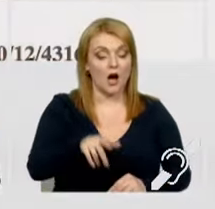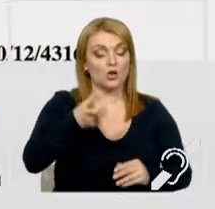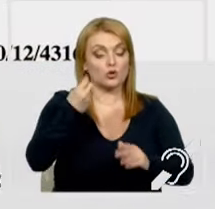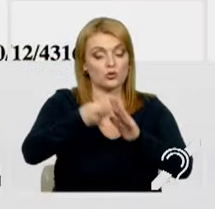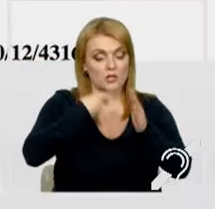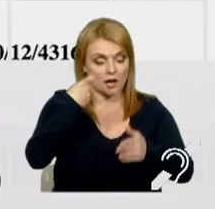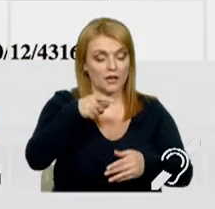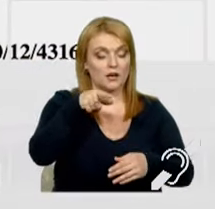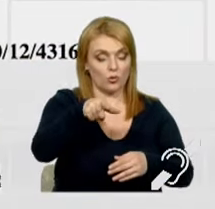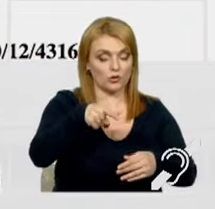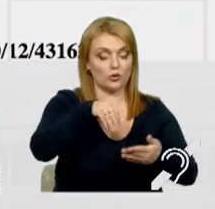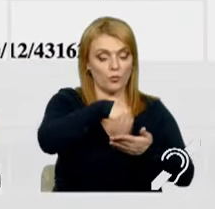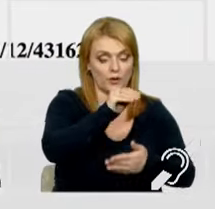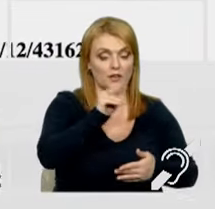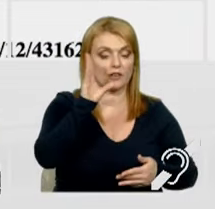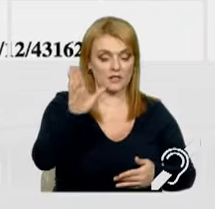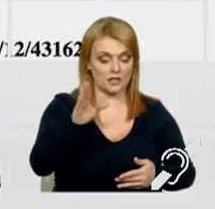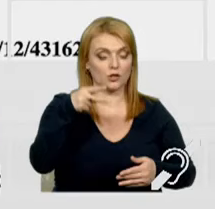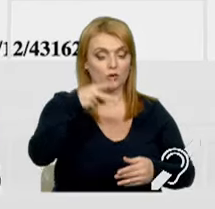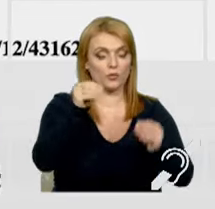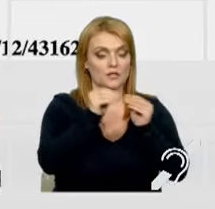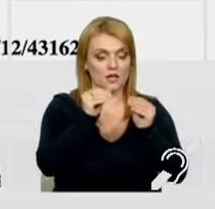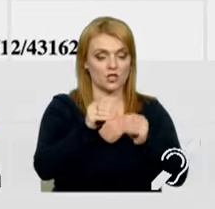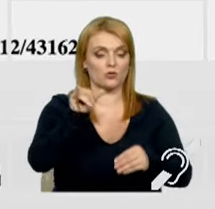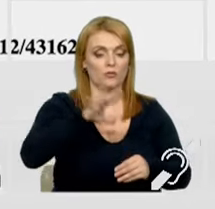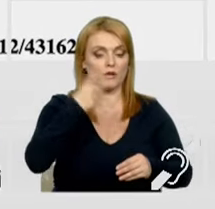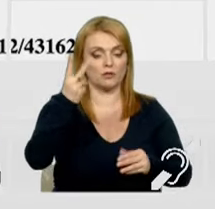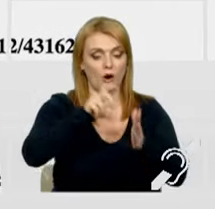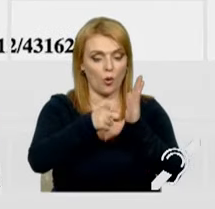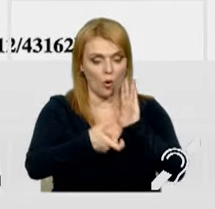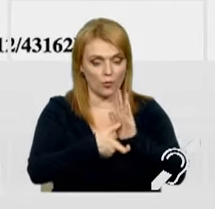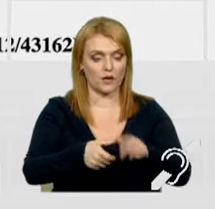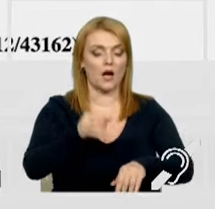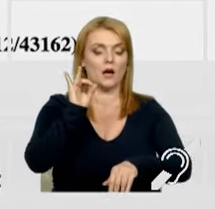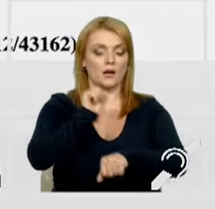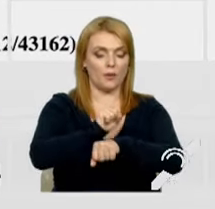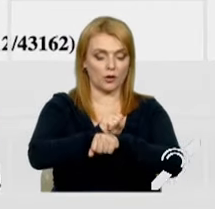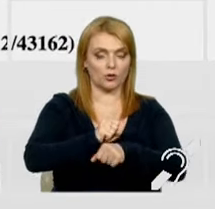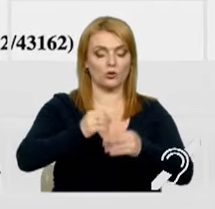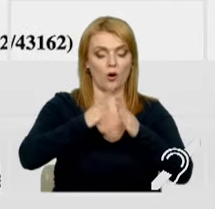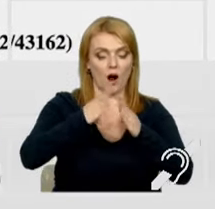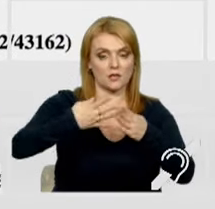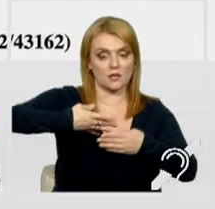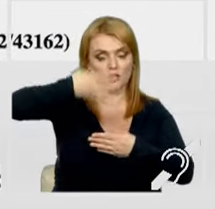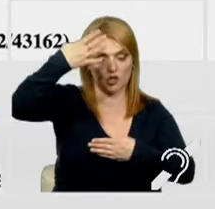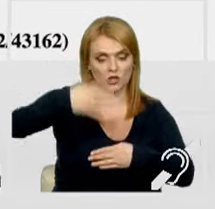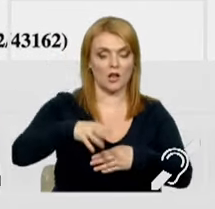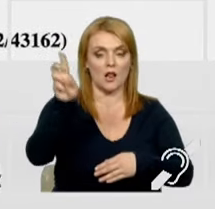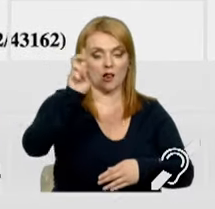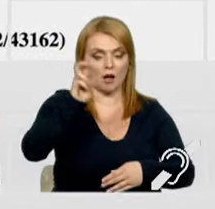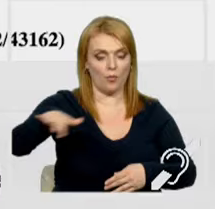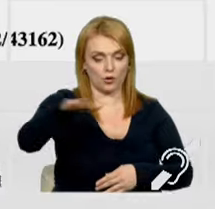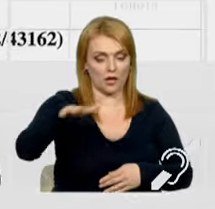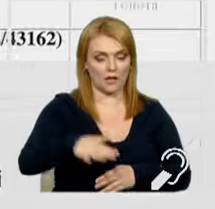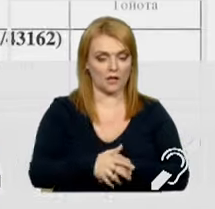imobilul are 48 de m p cu două camere și un balcon într un bloc cu cinci etaje din Sectorul Botanică